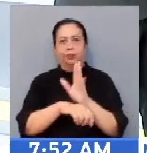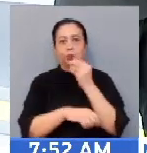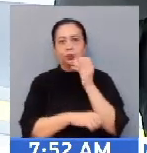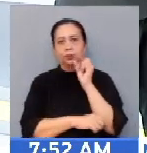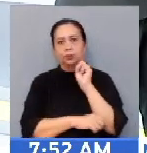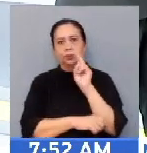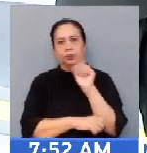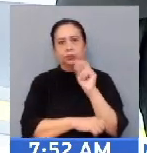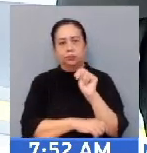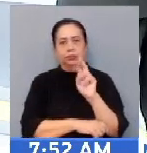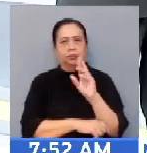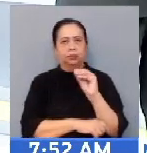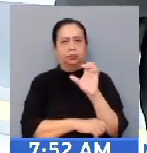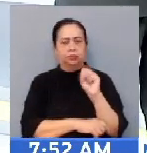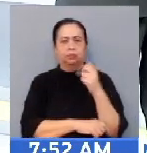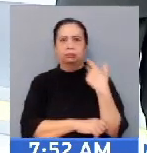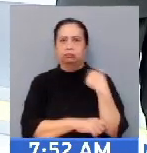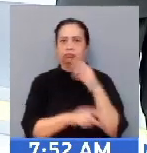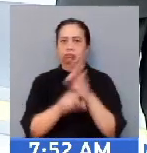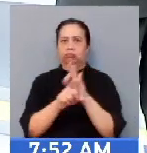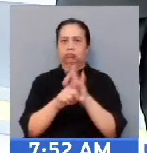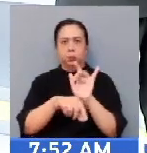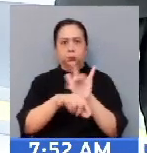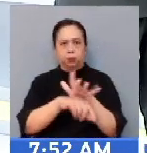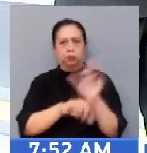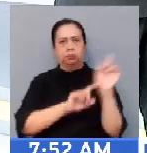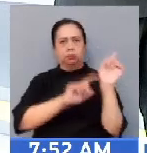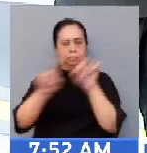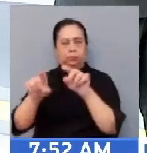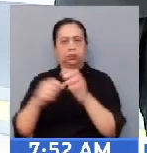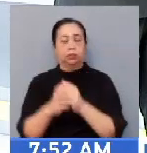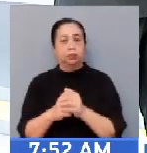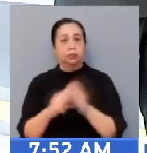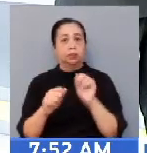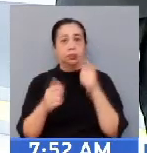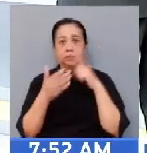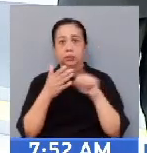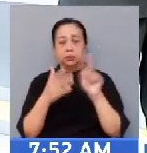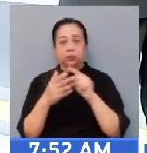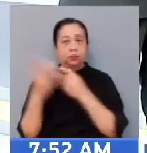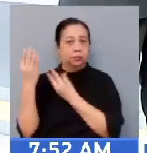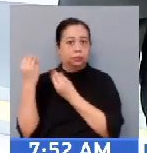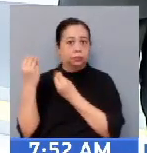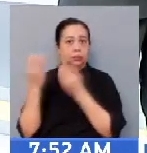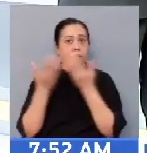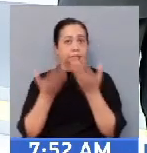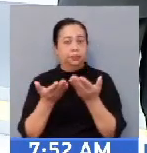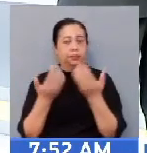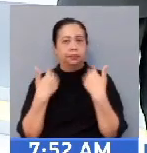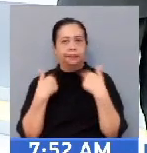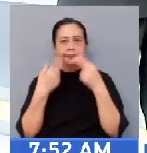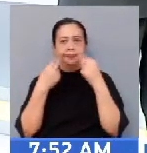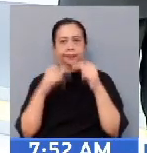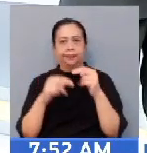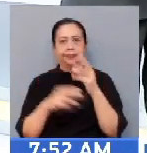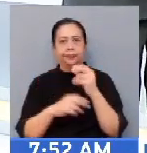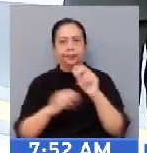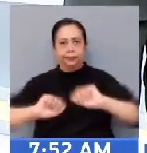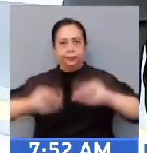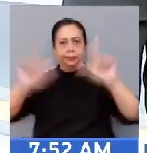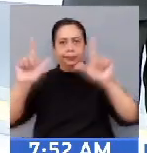tagahanga rin maagang nagtungo roon. At para na alamin ang pinakauling sitwasyon, may unang balita live si Darlene